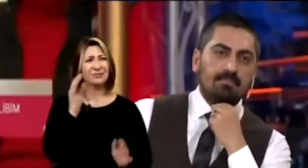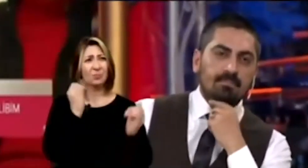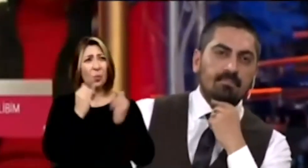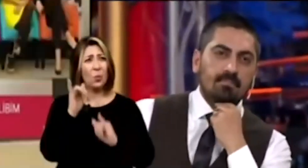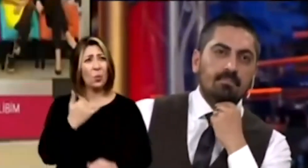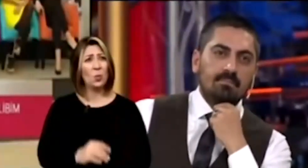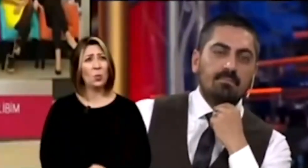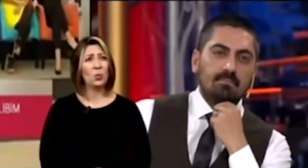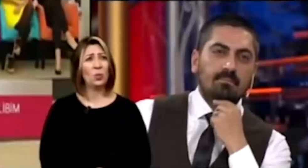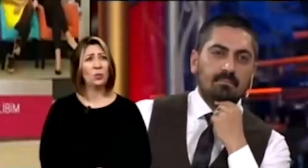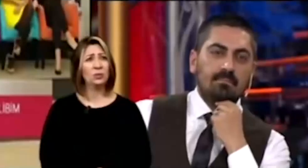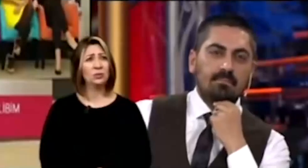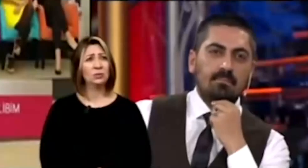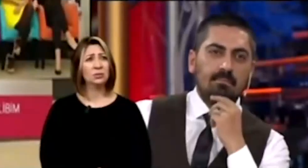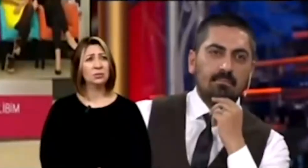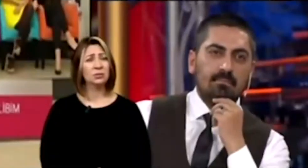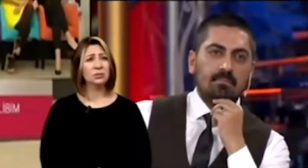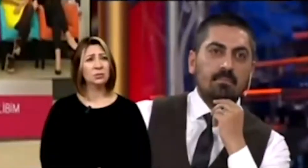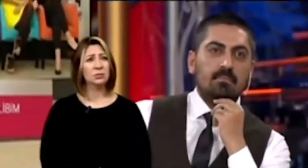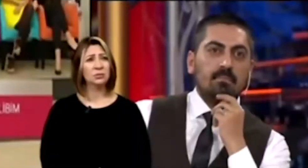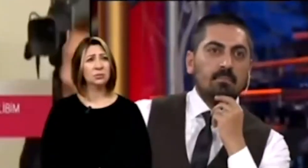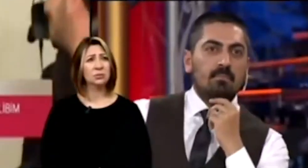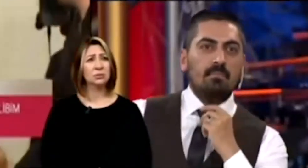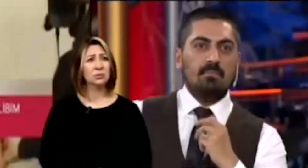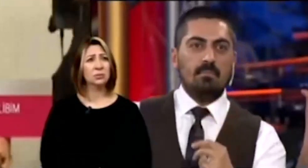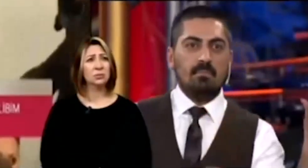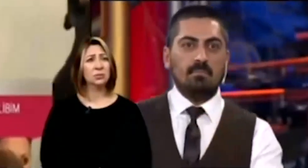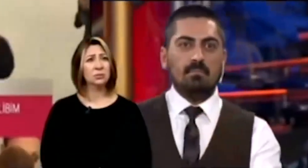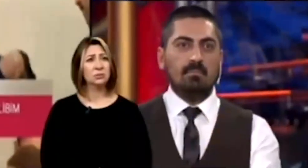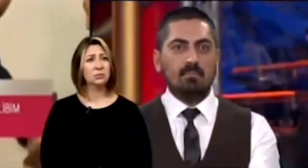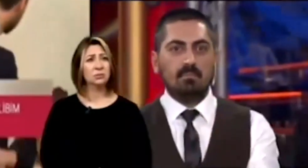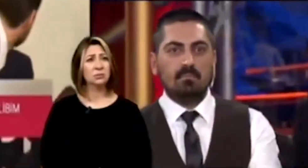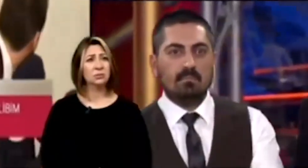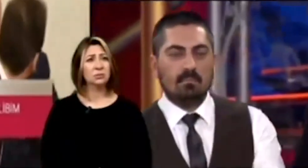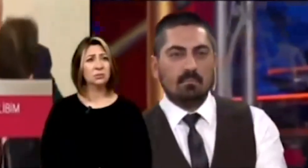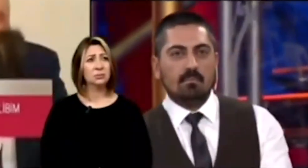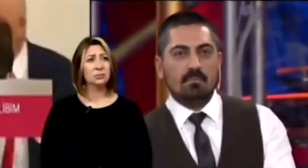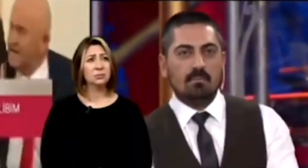Adnan. Kendi Doğan abi. Kaç yaşında?